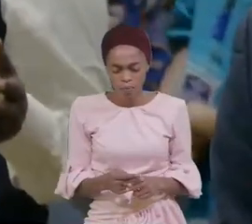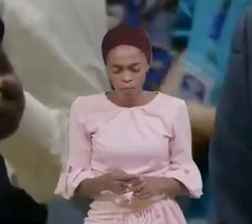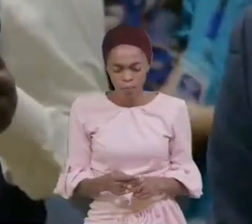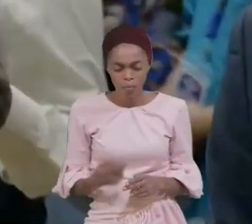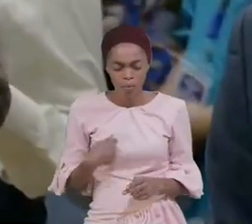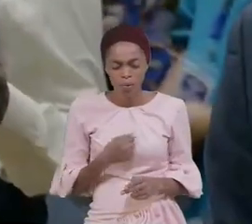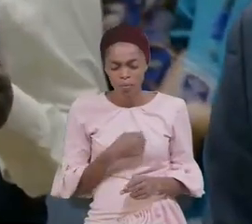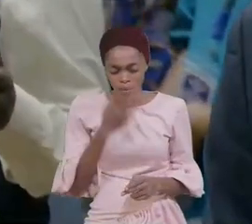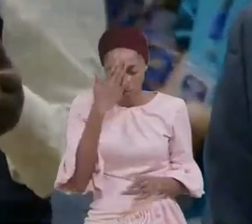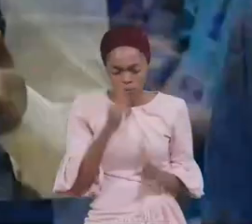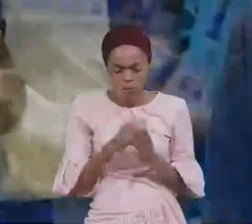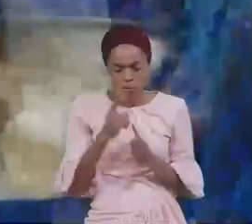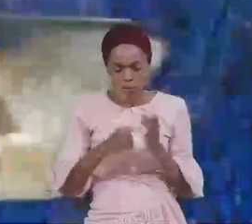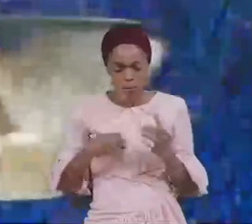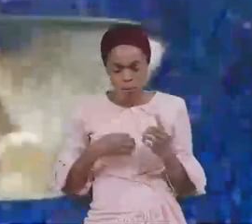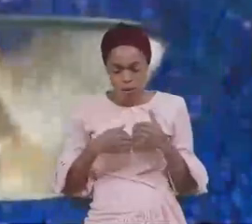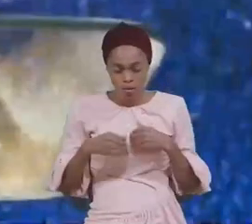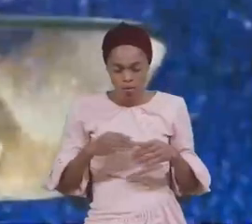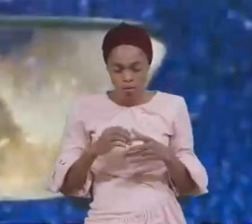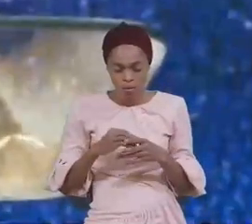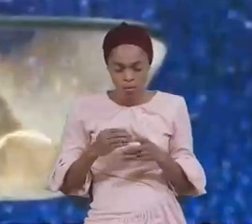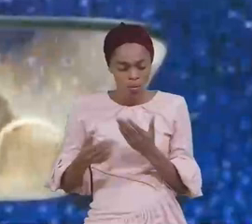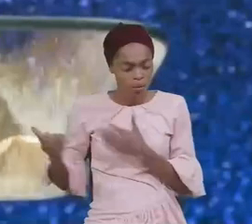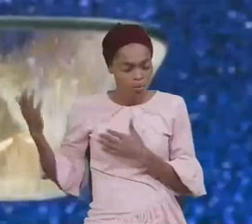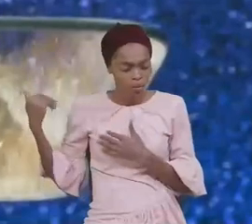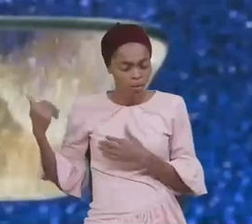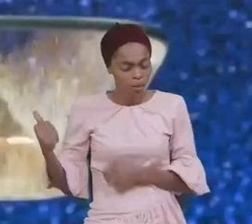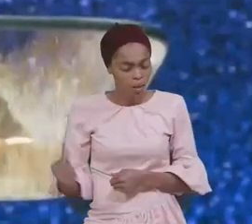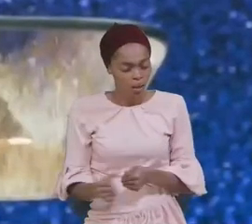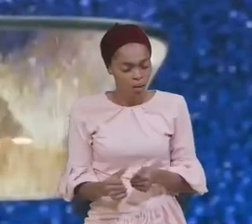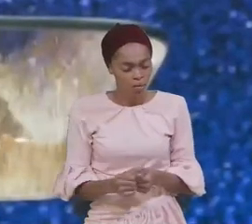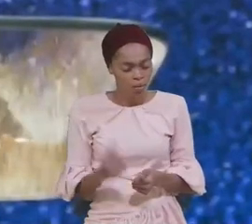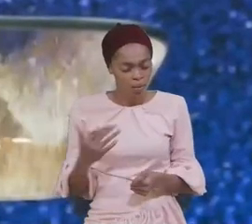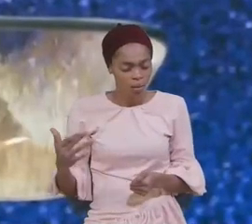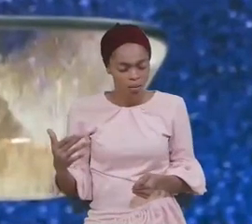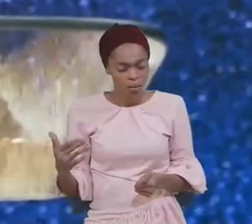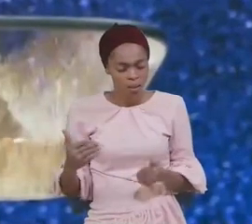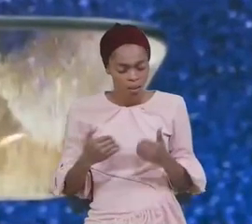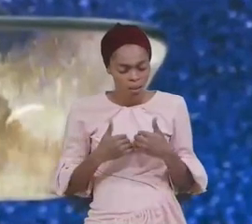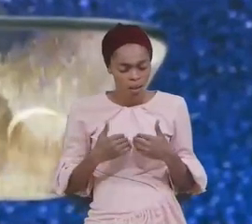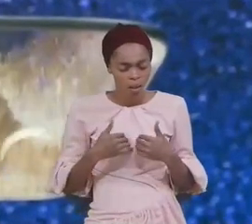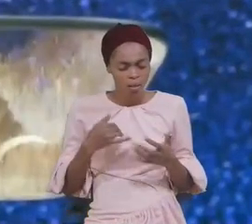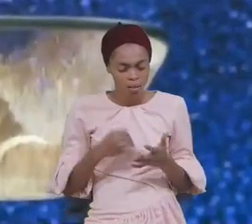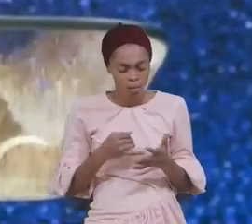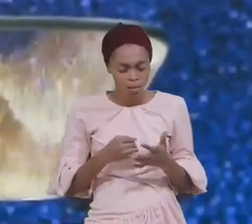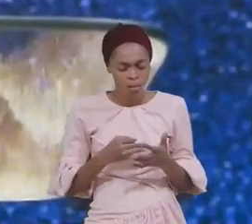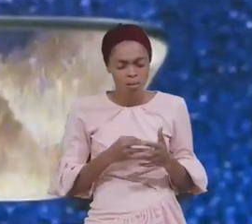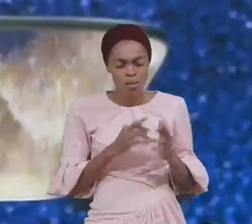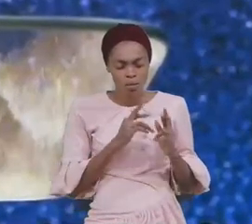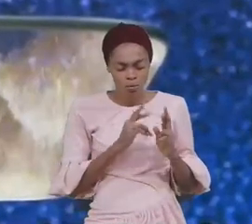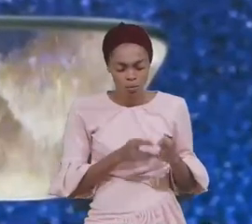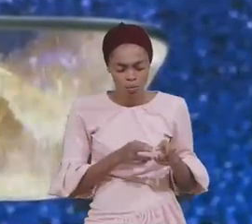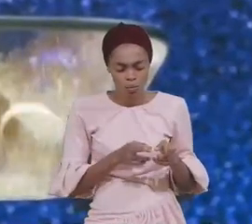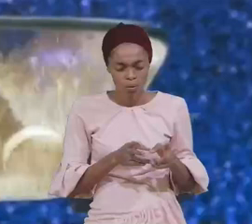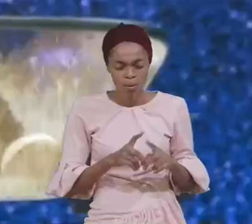Nous savons que ce que nous avons fait dans le passé, que tout a sa